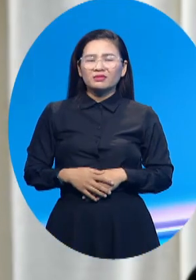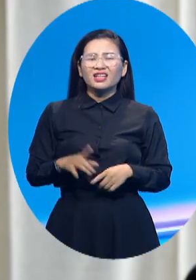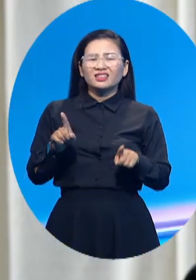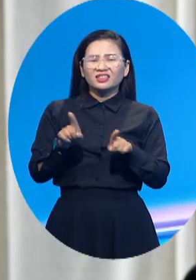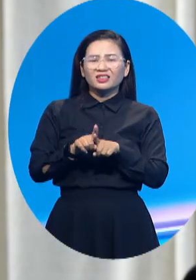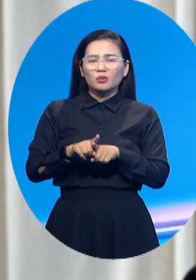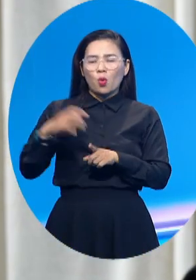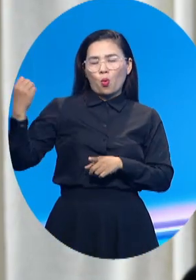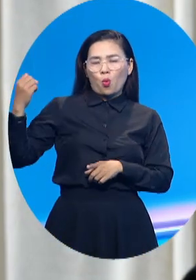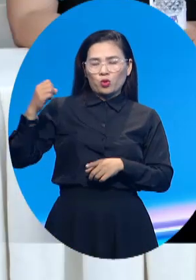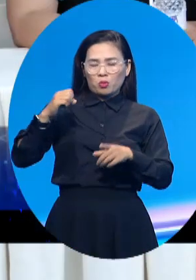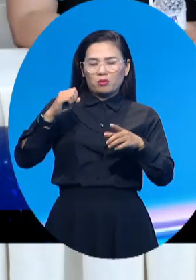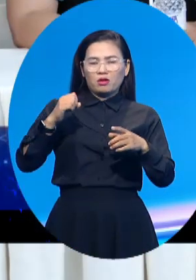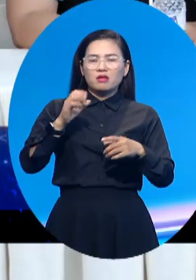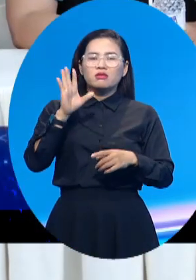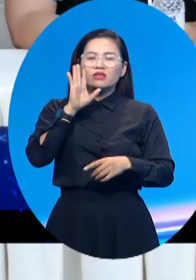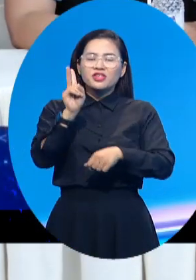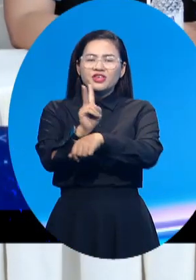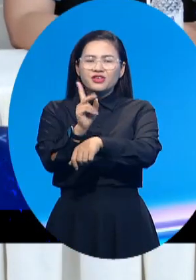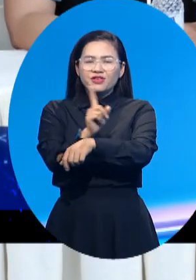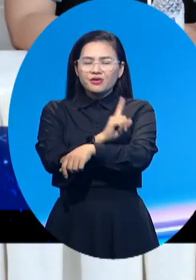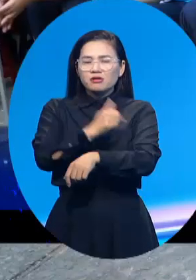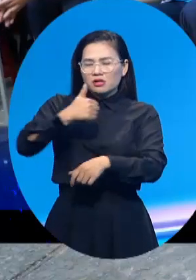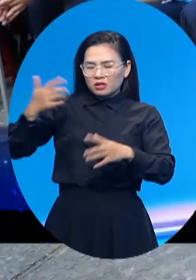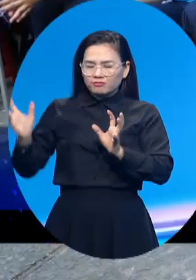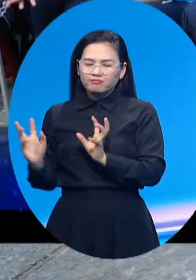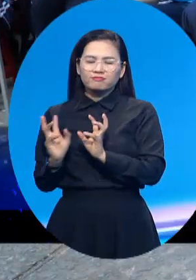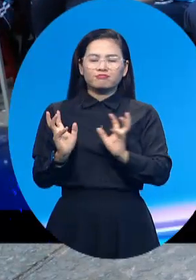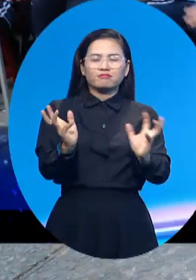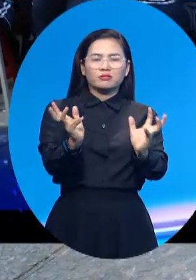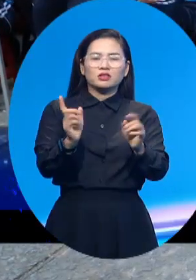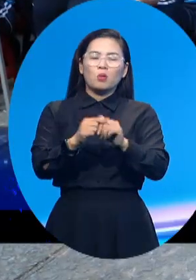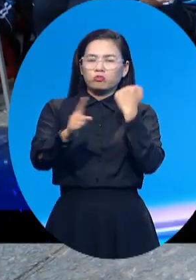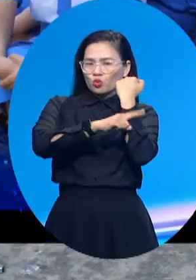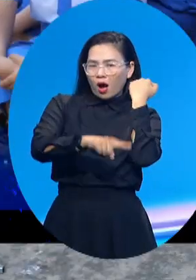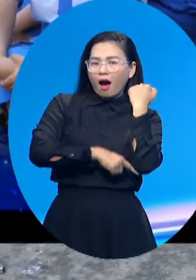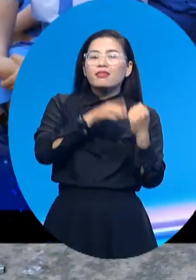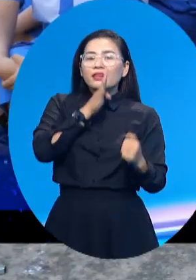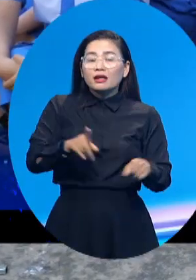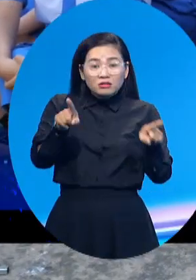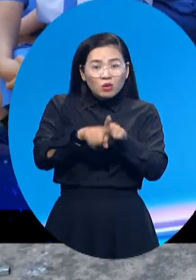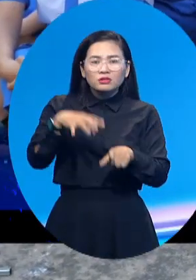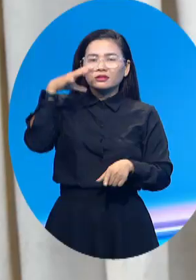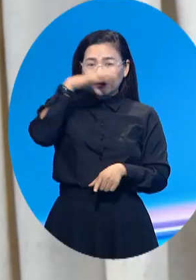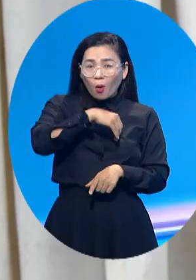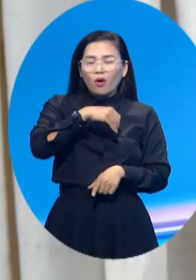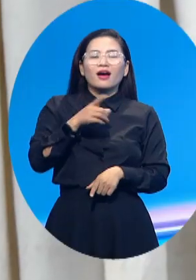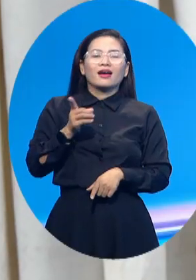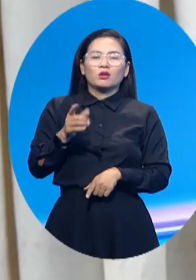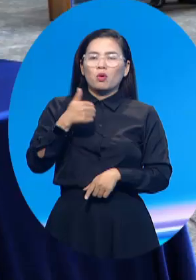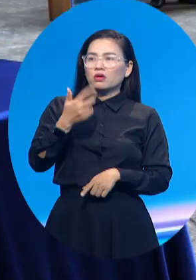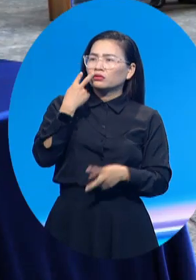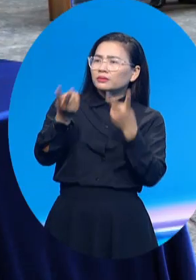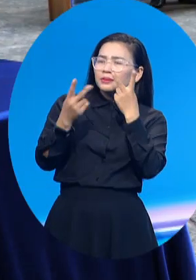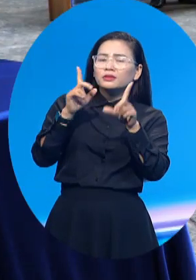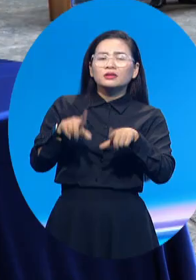sát thực tế nội dung thể hiện sinh động để giúp các em học sinh cùng những người tham dự phiên tòa nhận thức rõ các hành vi sai phạm từ đó nâng cao ý thức và